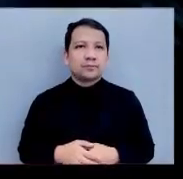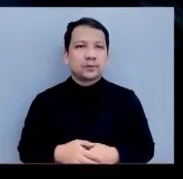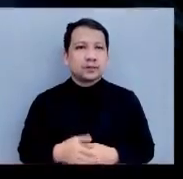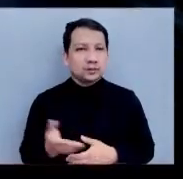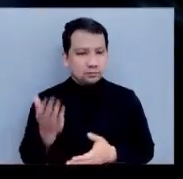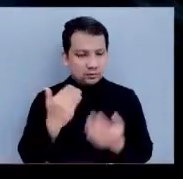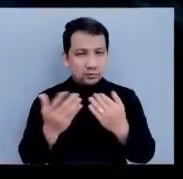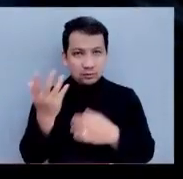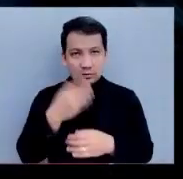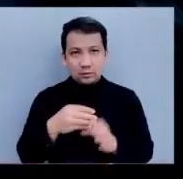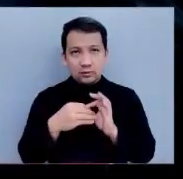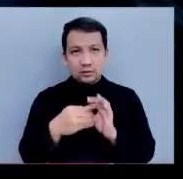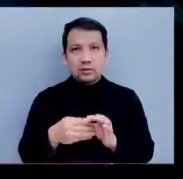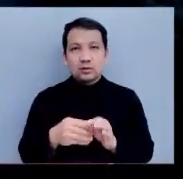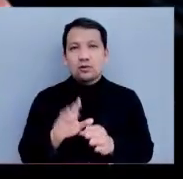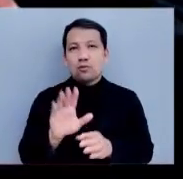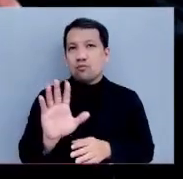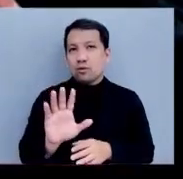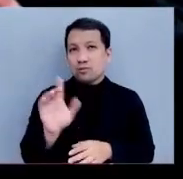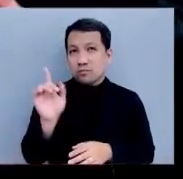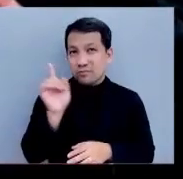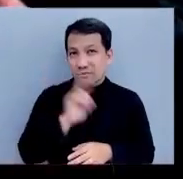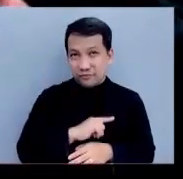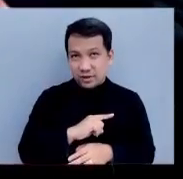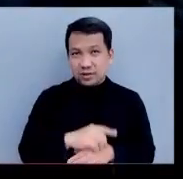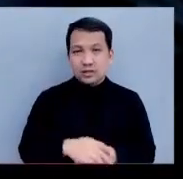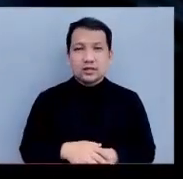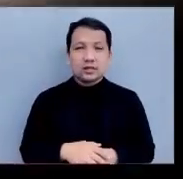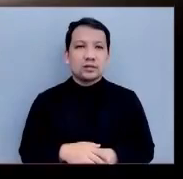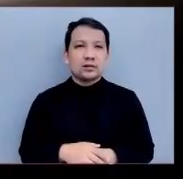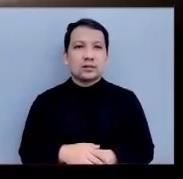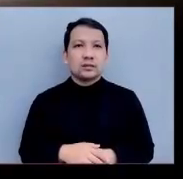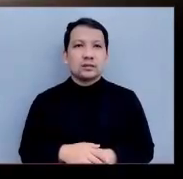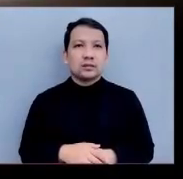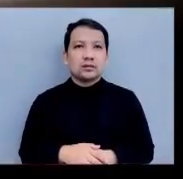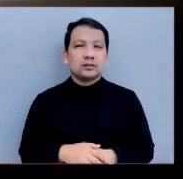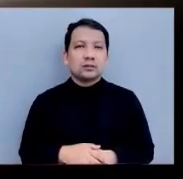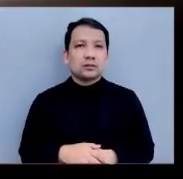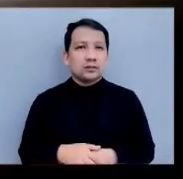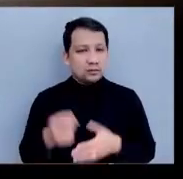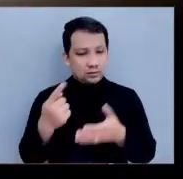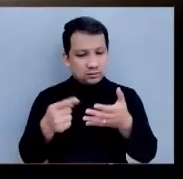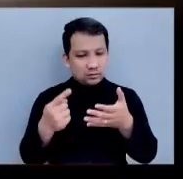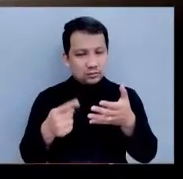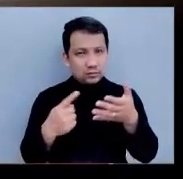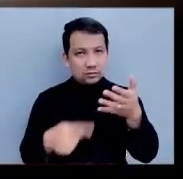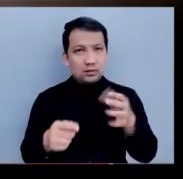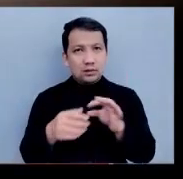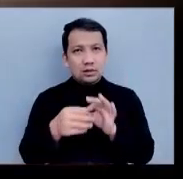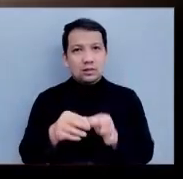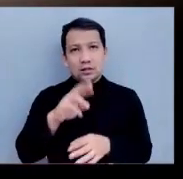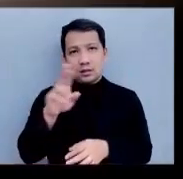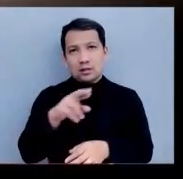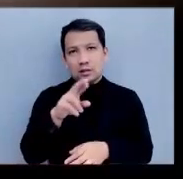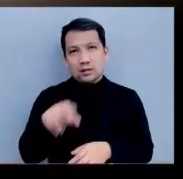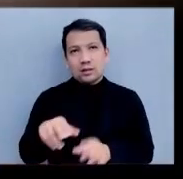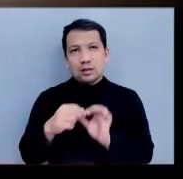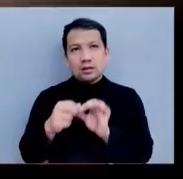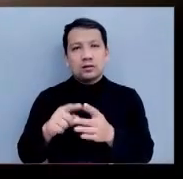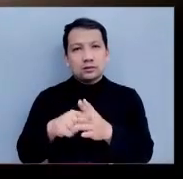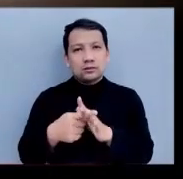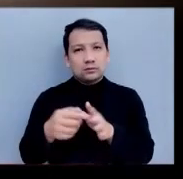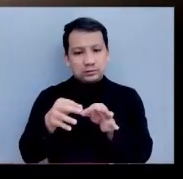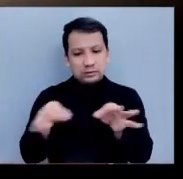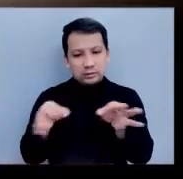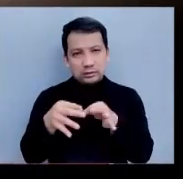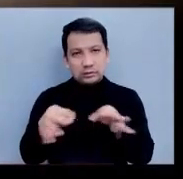hindi po ba? Pero mga kapatid, ang video na yan ay isang peke. Sinuri po yan ng Facts First PH at ng Rappler. Ang pinagtahi-tahing audio